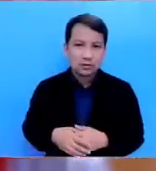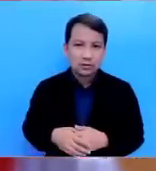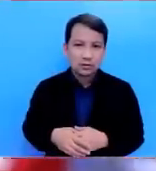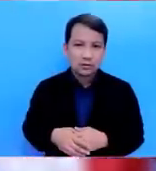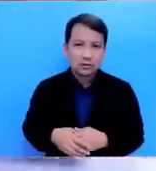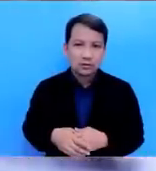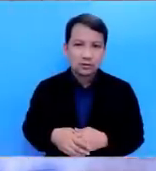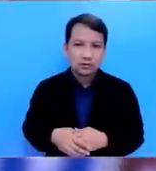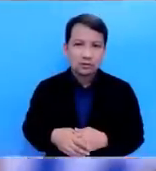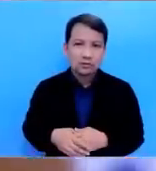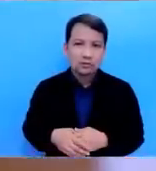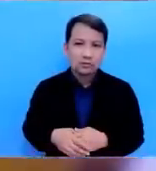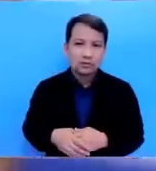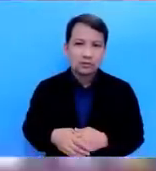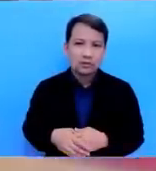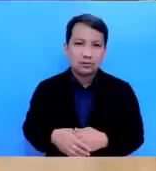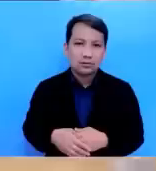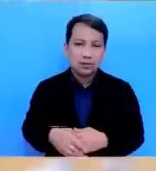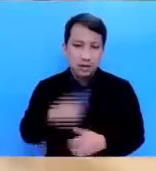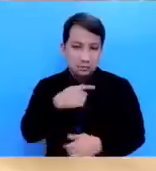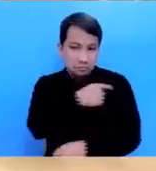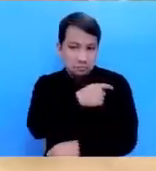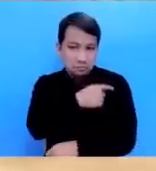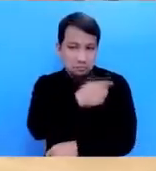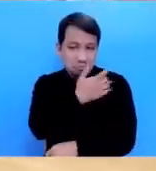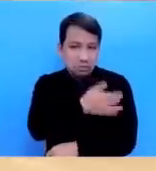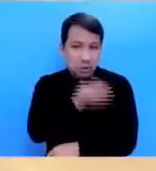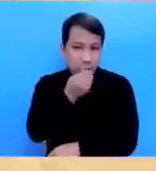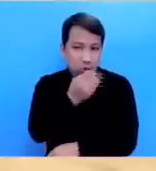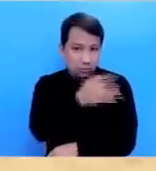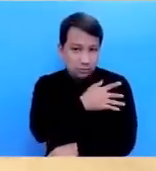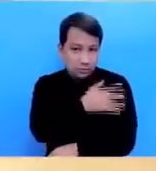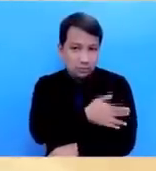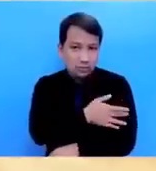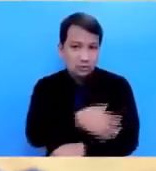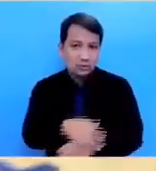tinuro ng guard sa camera ang laway sa kanyang balikat.